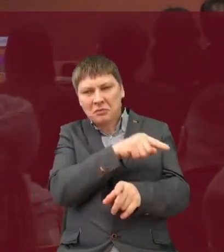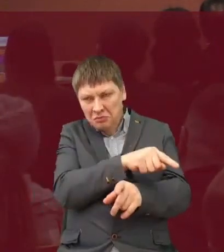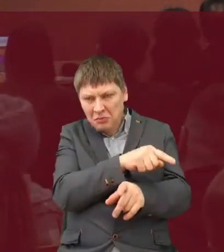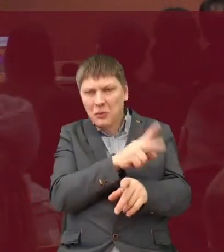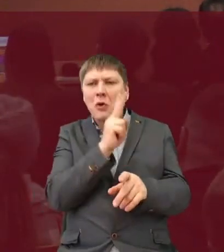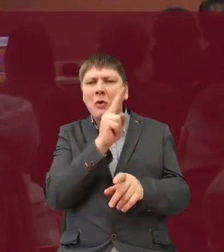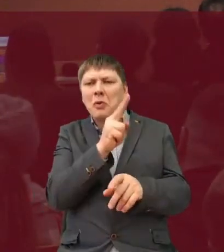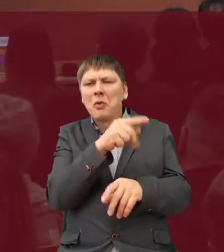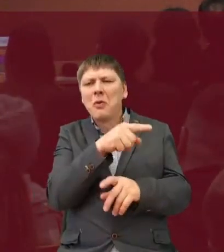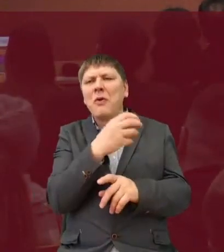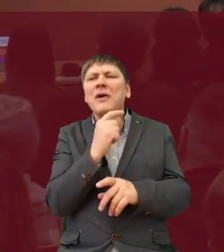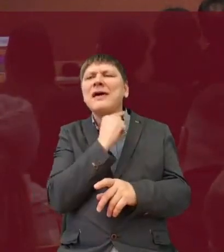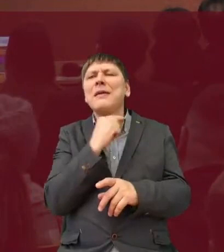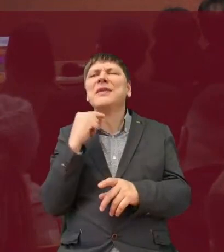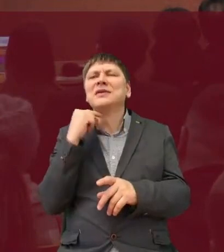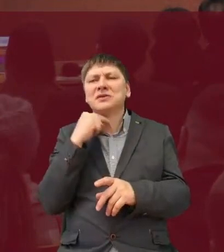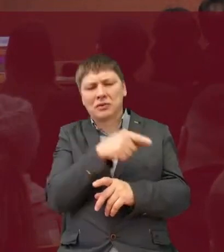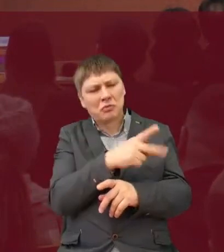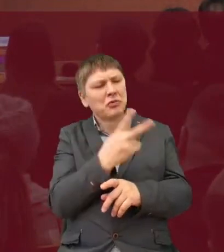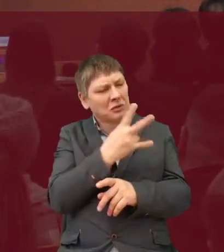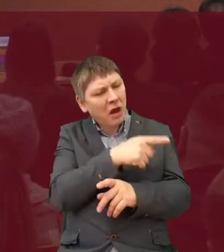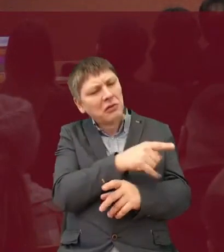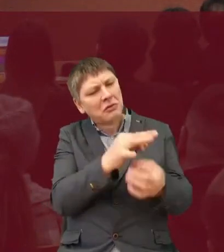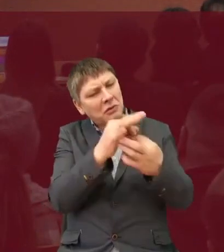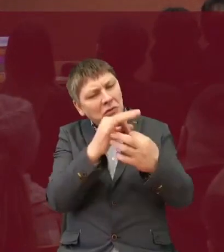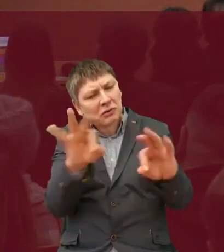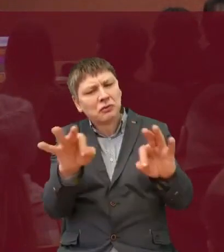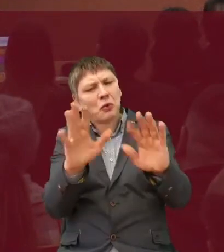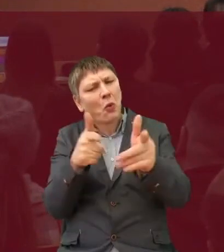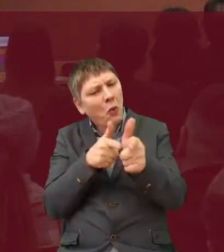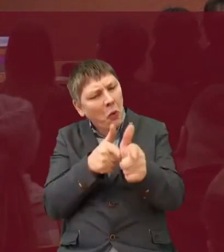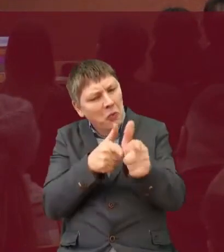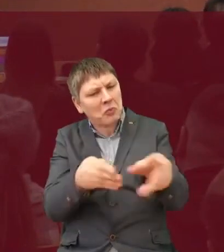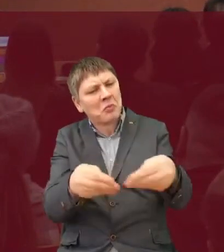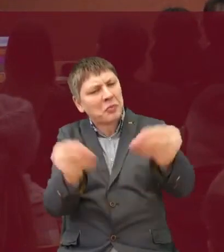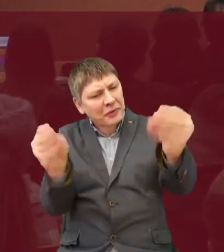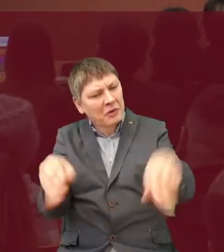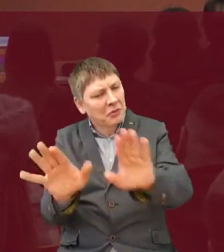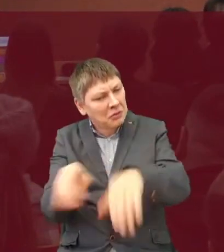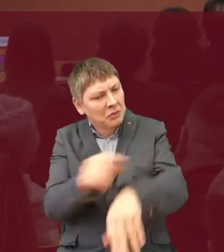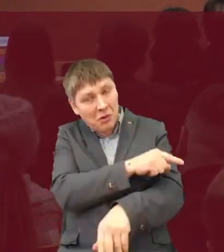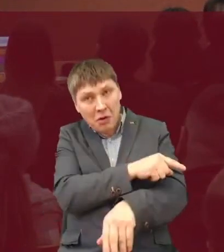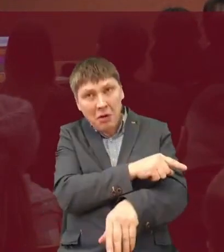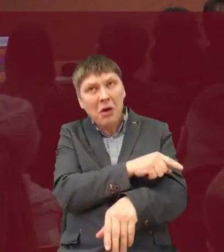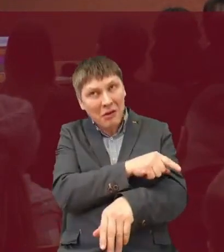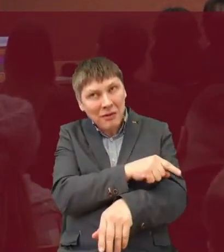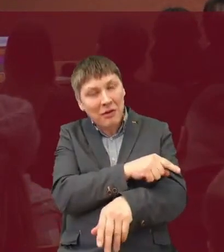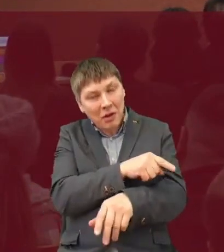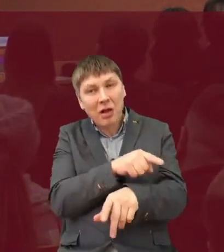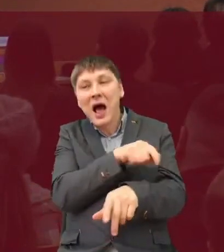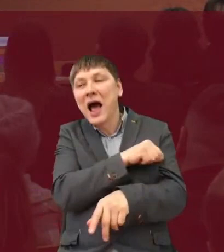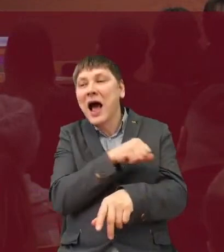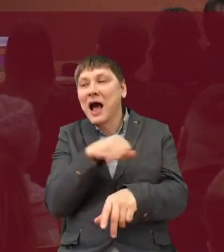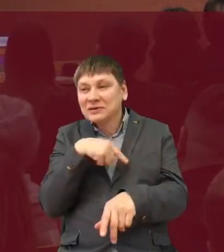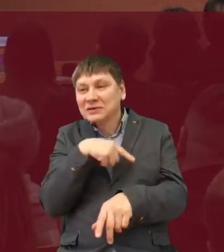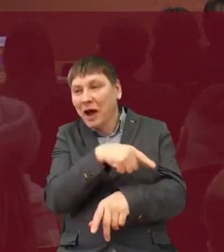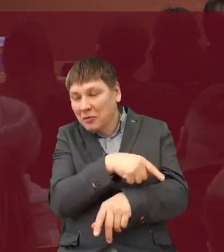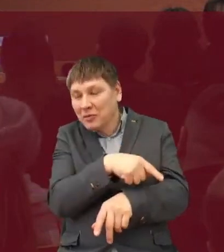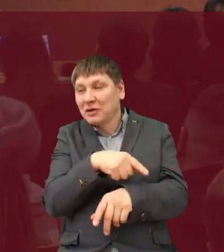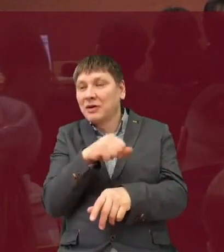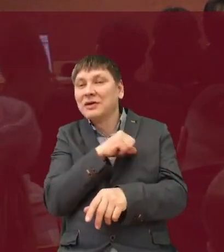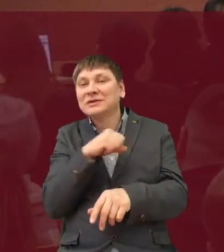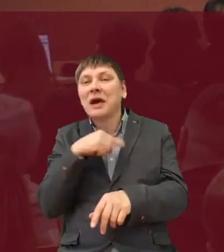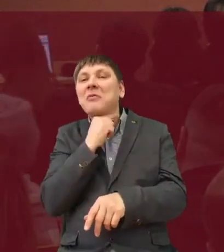англиканской церкви признать гомосексуальные браки и тот уже начинает поддаваться под это влияние и кто-то может